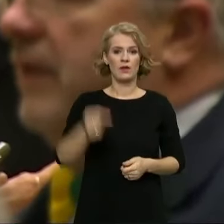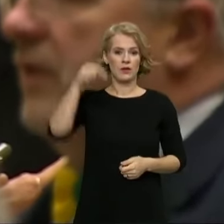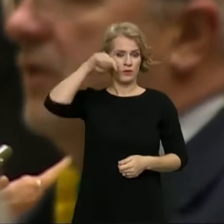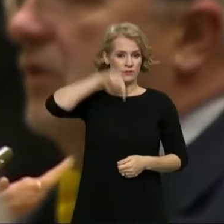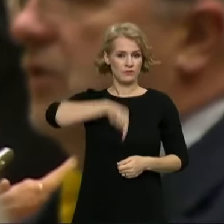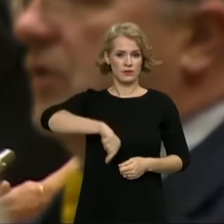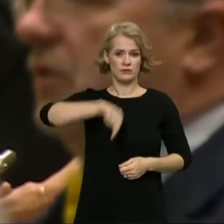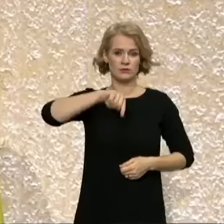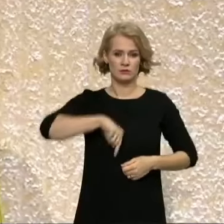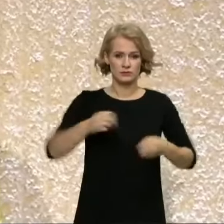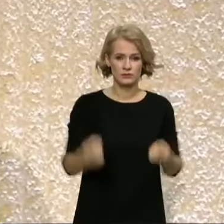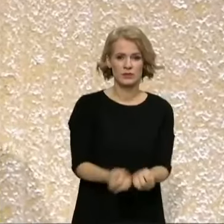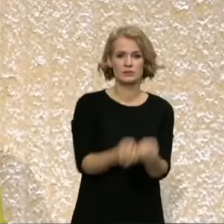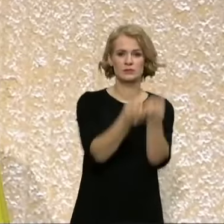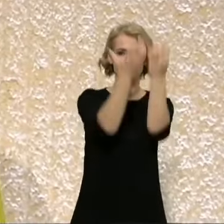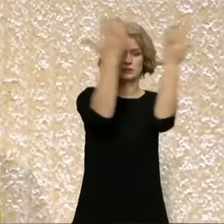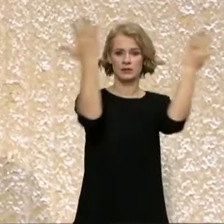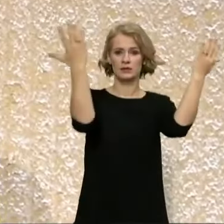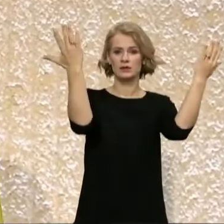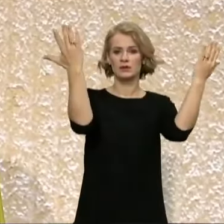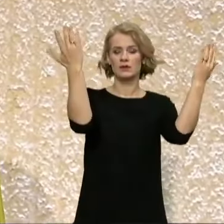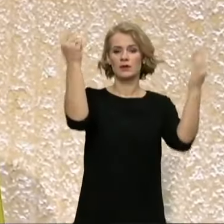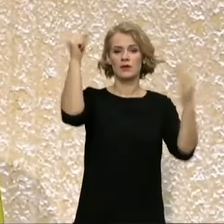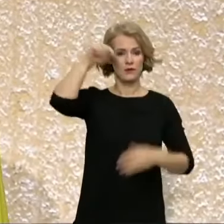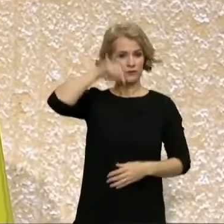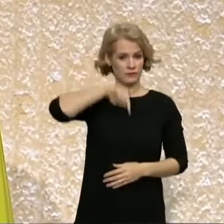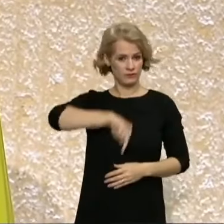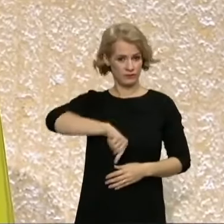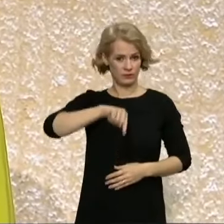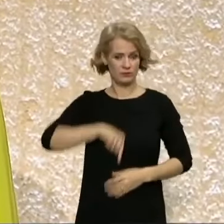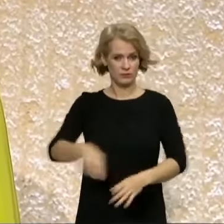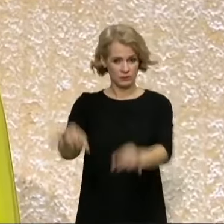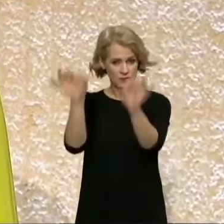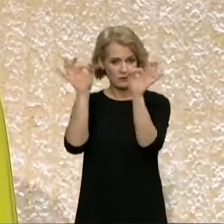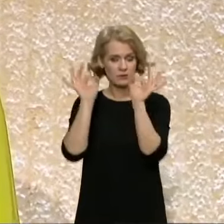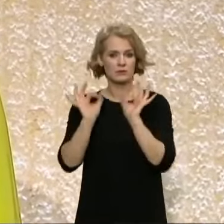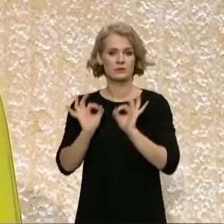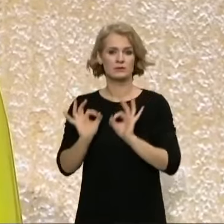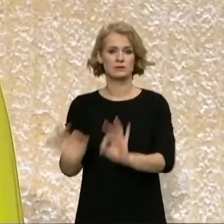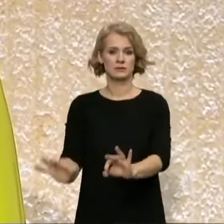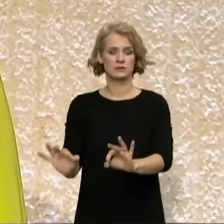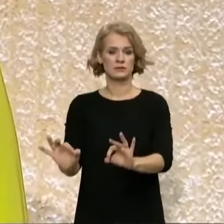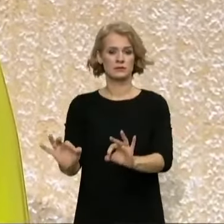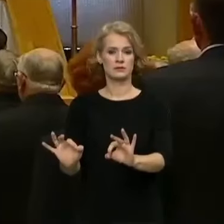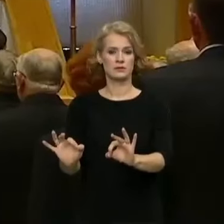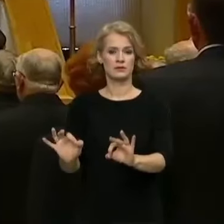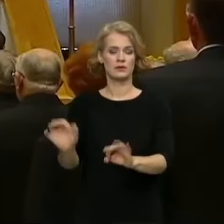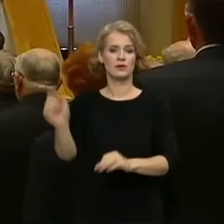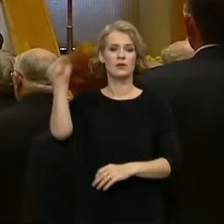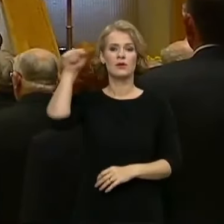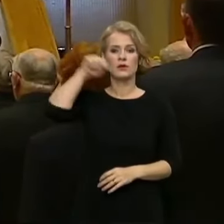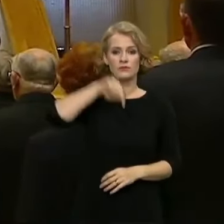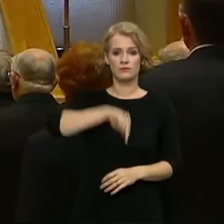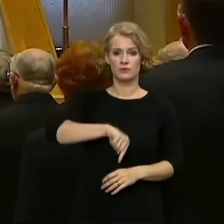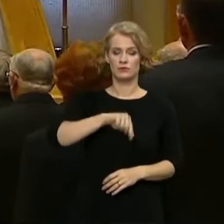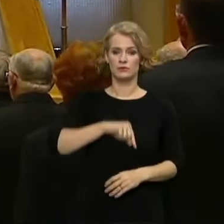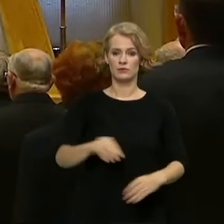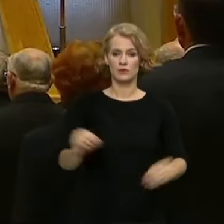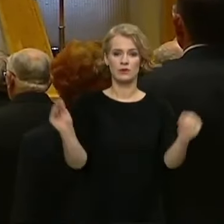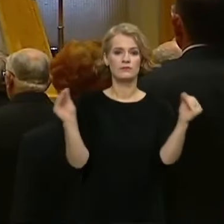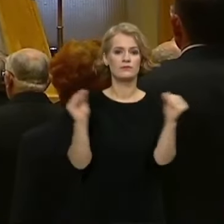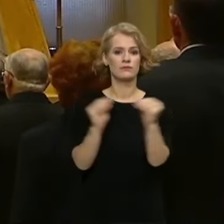prašalina ir šviesą ir tiesa